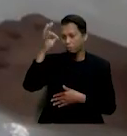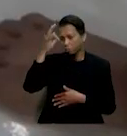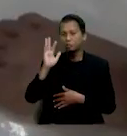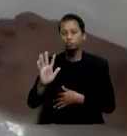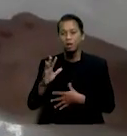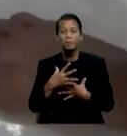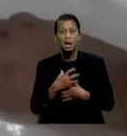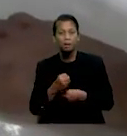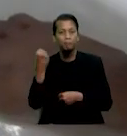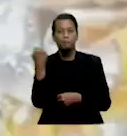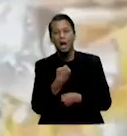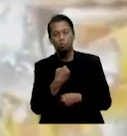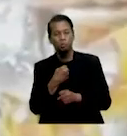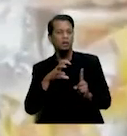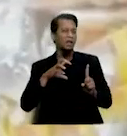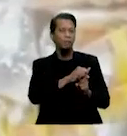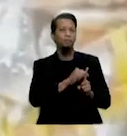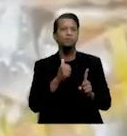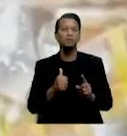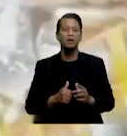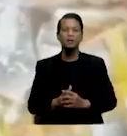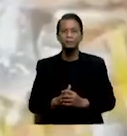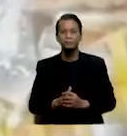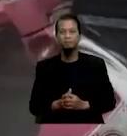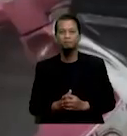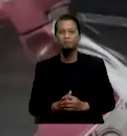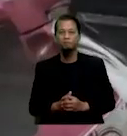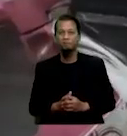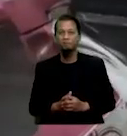ditangkap. Dari Jakarta, Rani Sanjaya, iNews melaporkan.